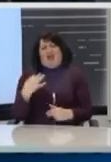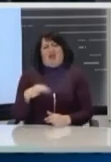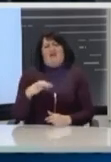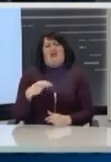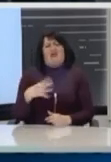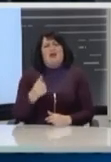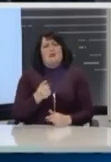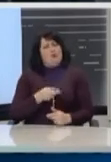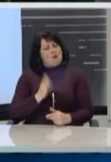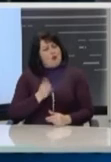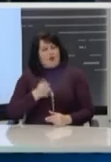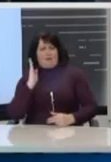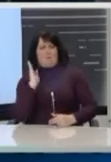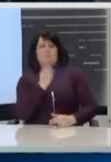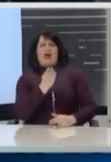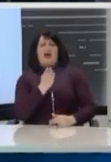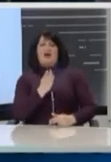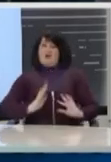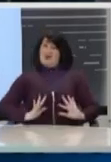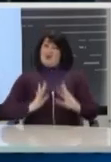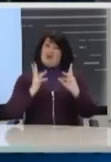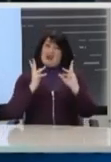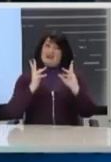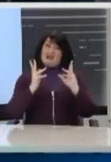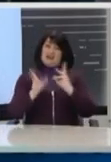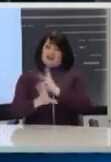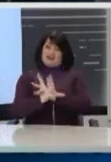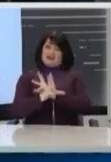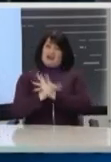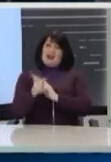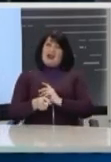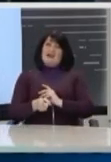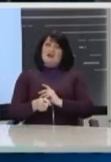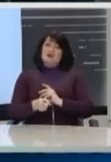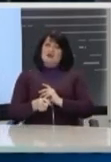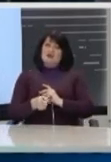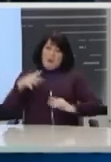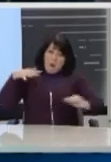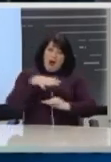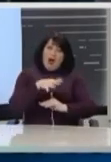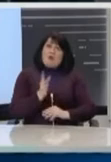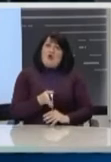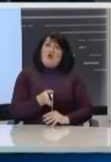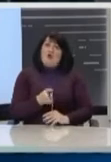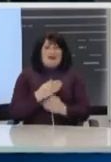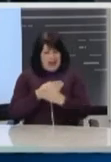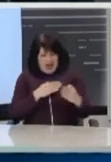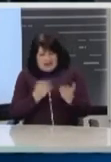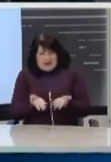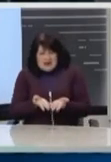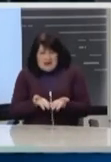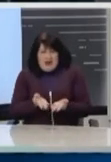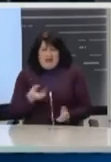μπορούν να χτυπηθούν από τους επαναστάτες του γλυκού νερού, τους παρακρατικούς, αυτούς αριστερούς